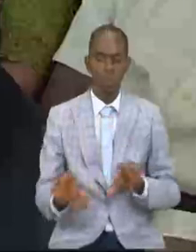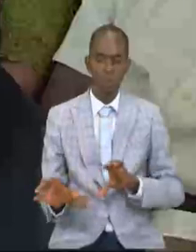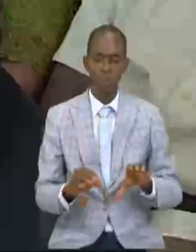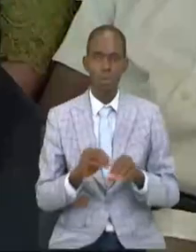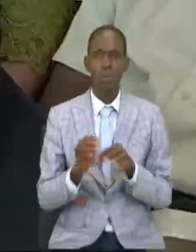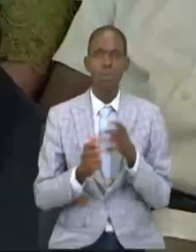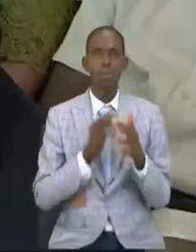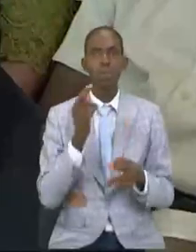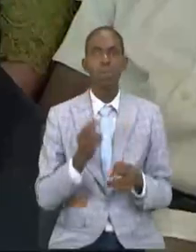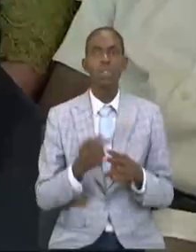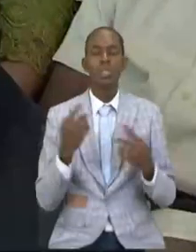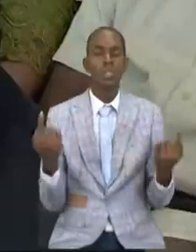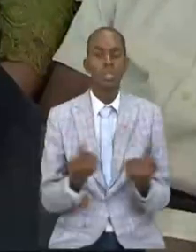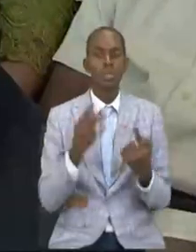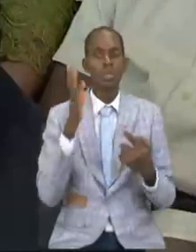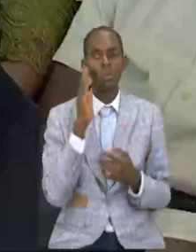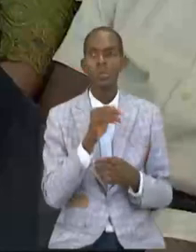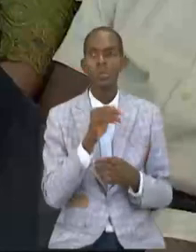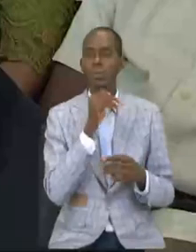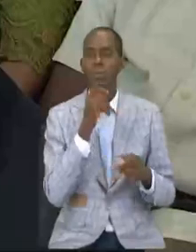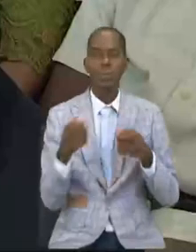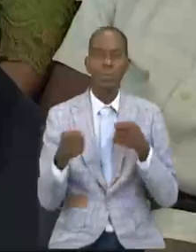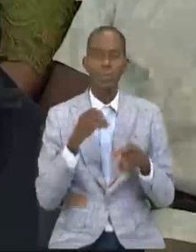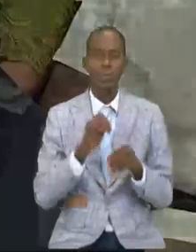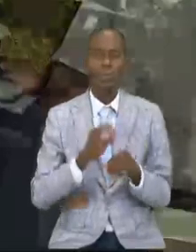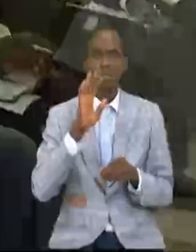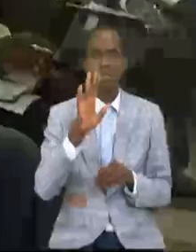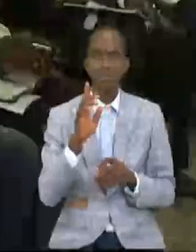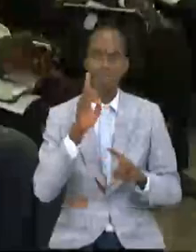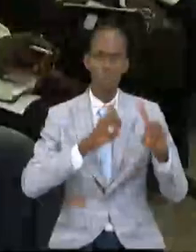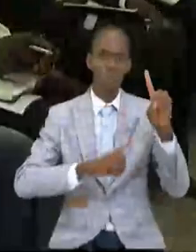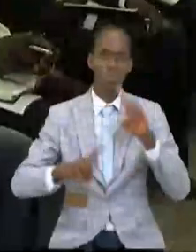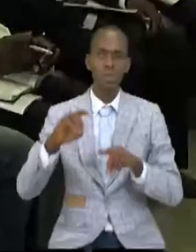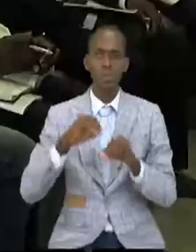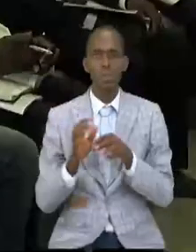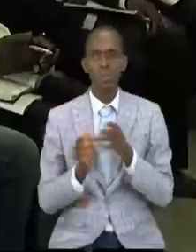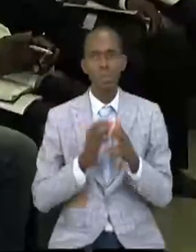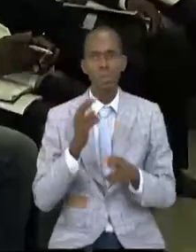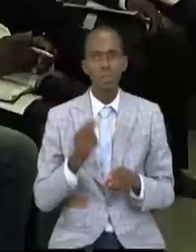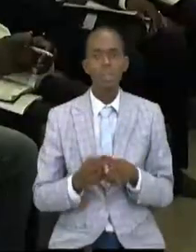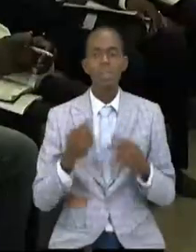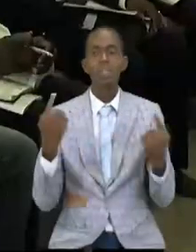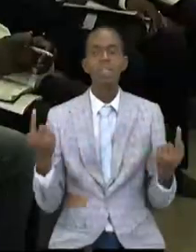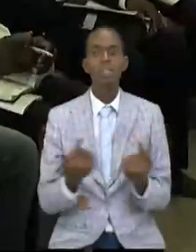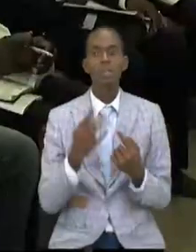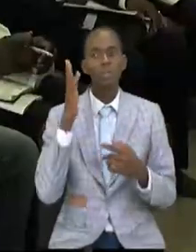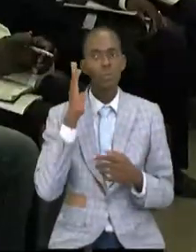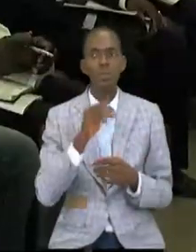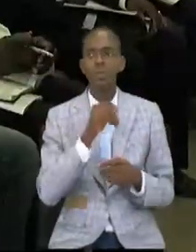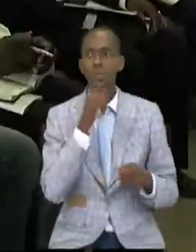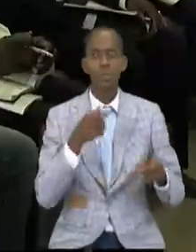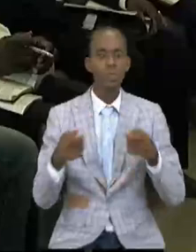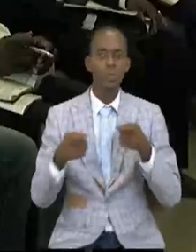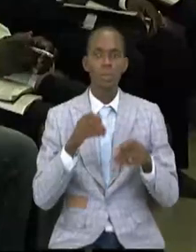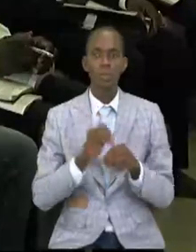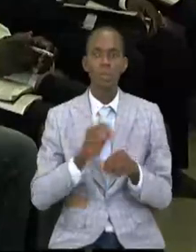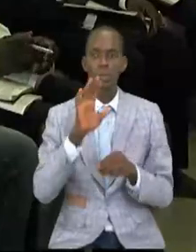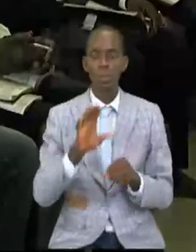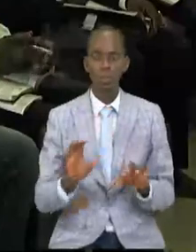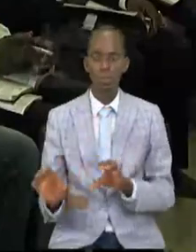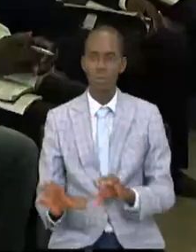dans vos actions. Le péché ne va pas régner sur votre langue. Le péché ne va pas